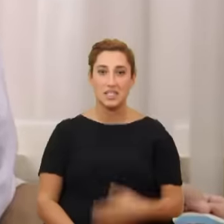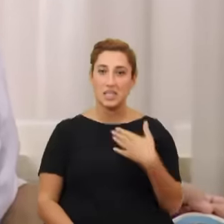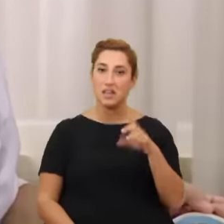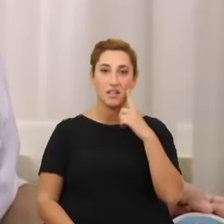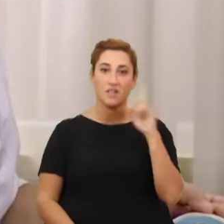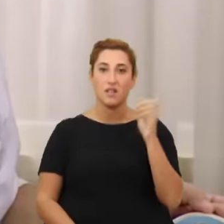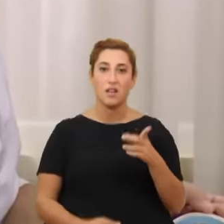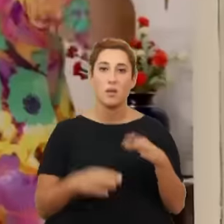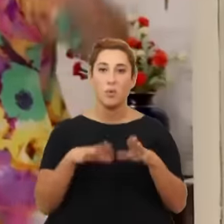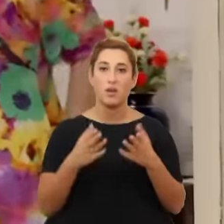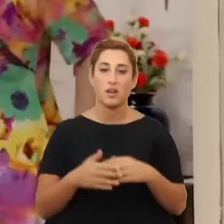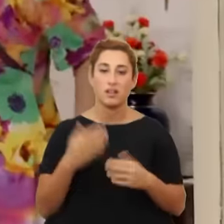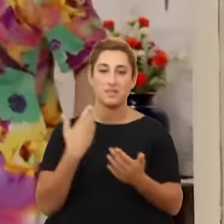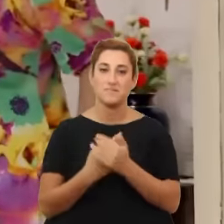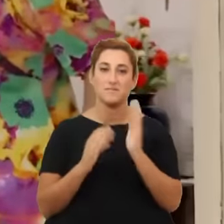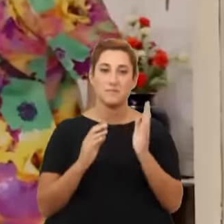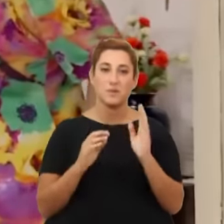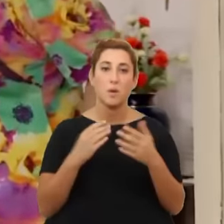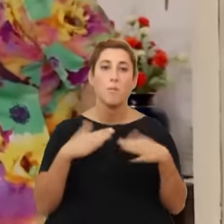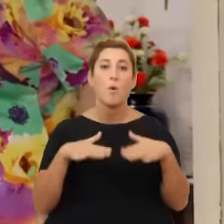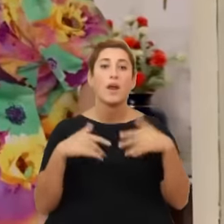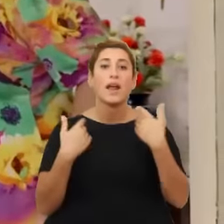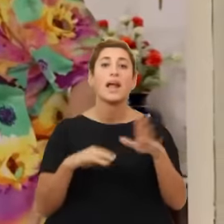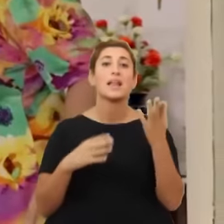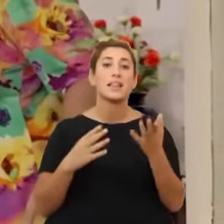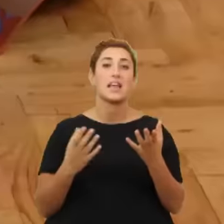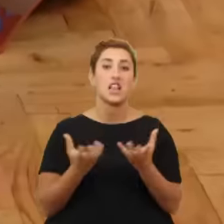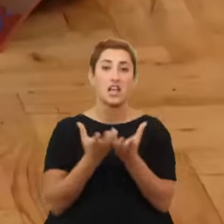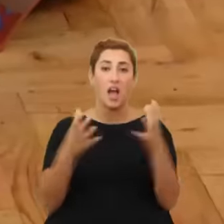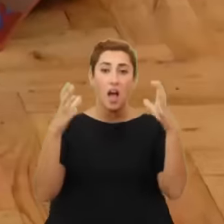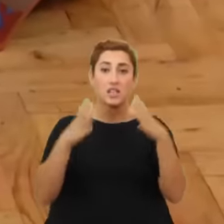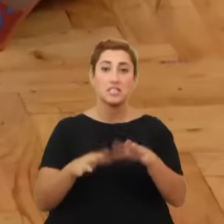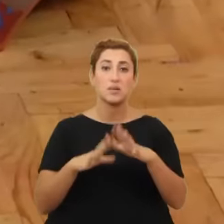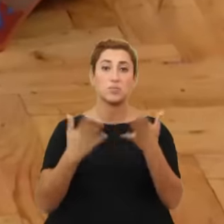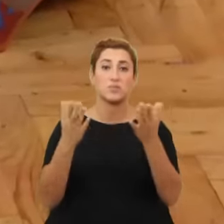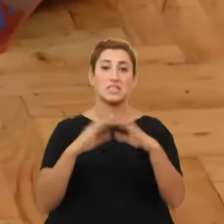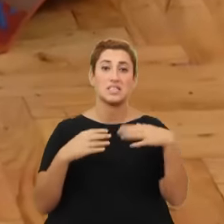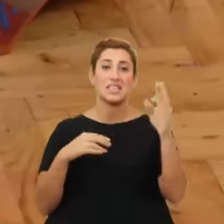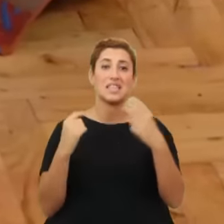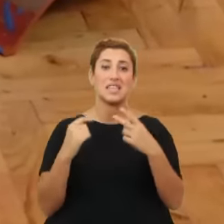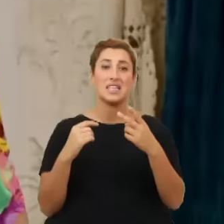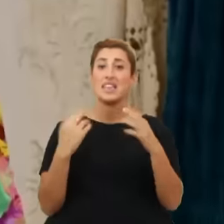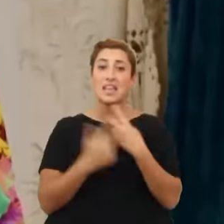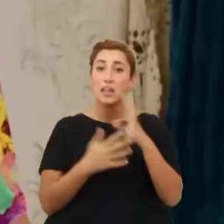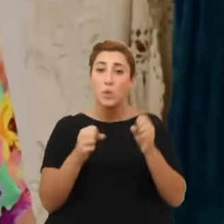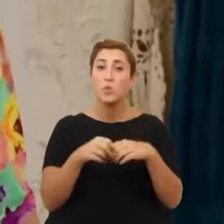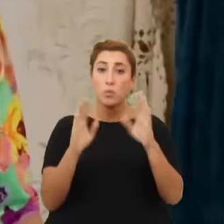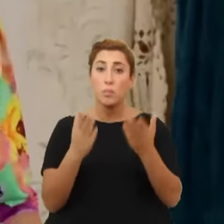Gitti balık gazı ya. Balık gazı değil Fehmi abi. Şahsen gitti ya. Yenge hanım niye tutmadın onu